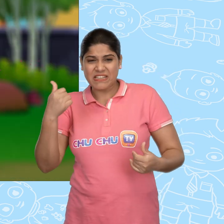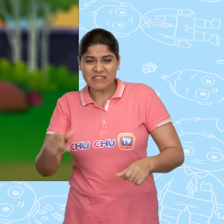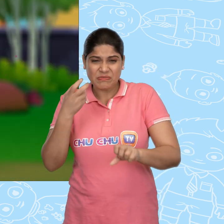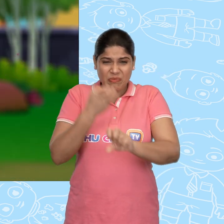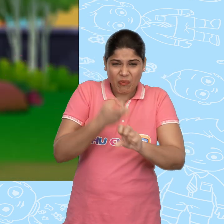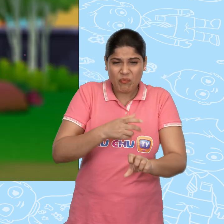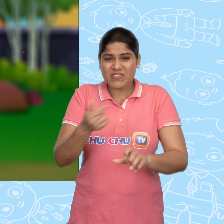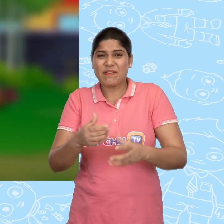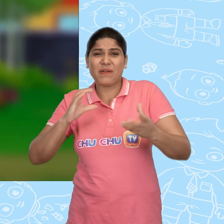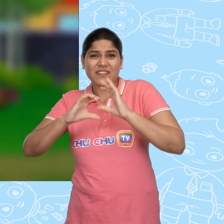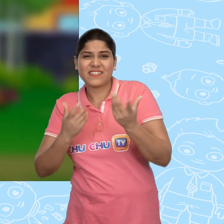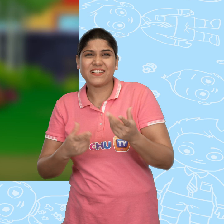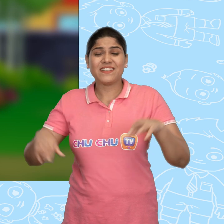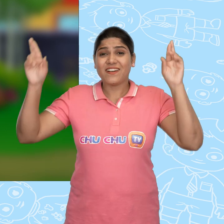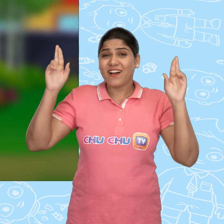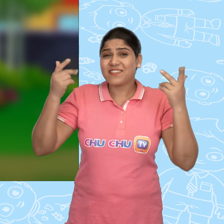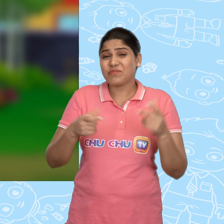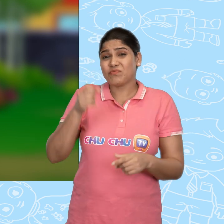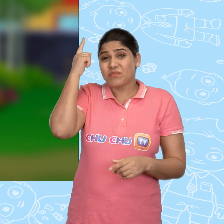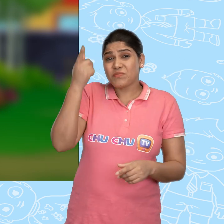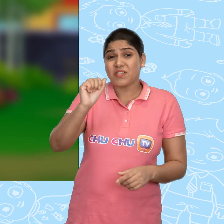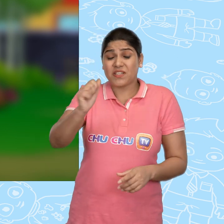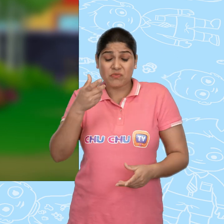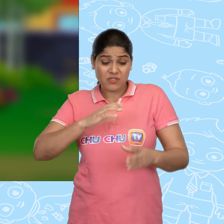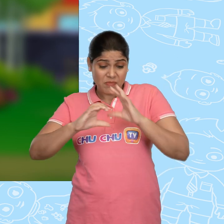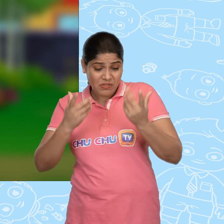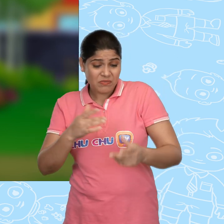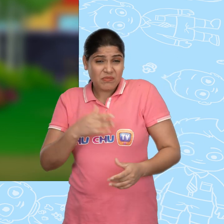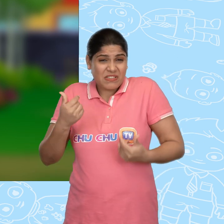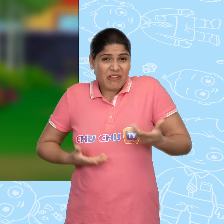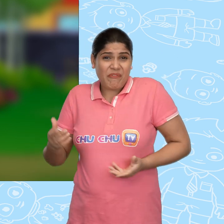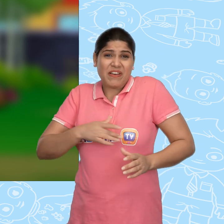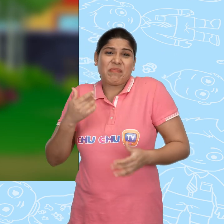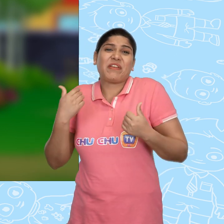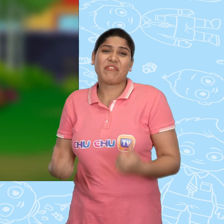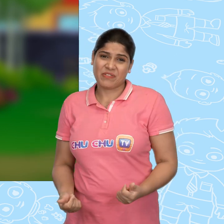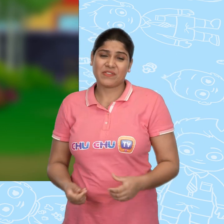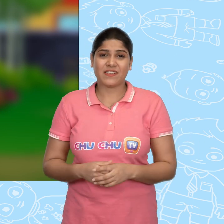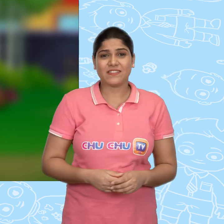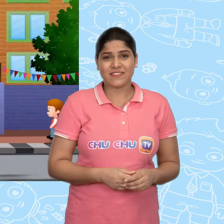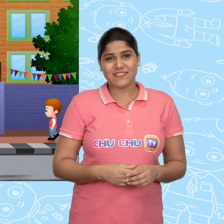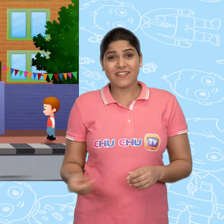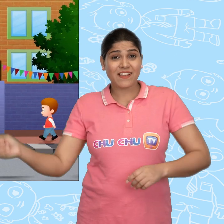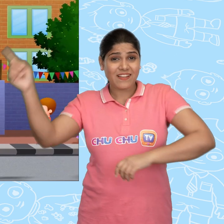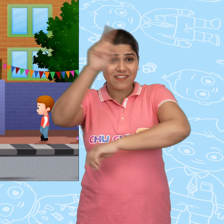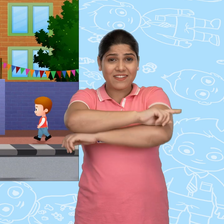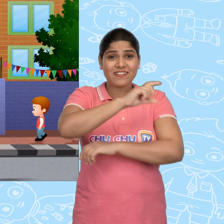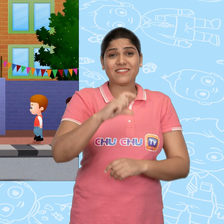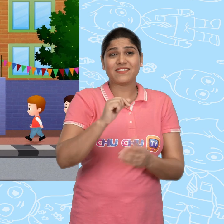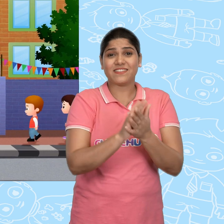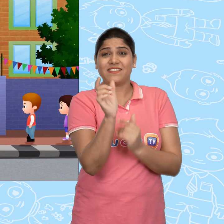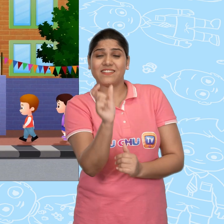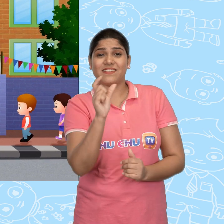से बात ना करता। हाँ, काश वो समझ पाता कि उससे हमें कितना बुरा लगता है। एक